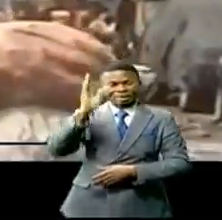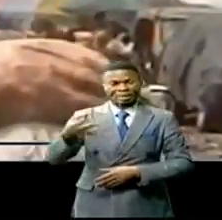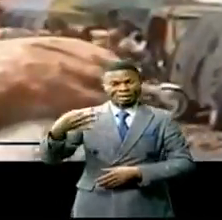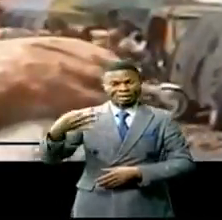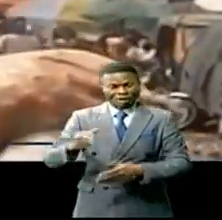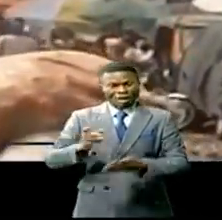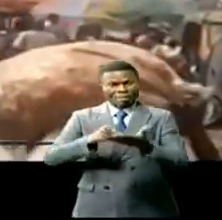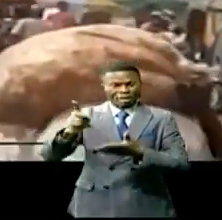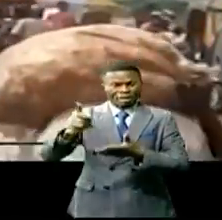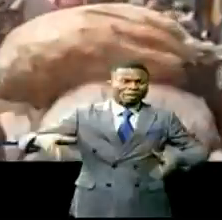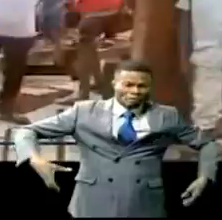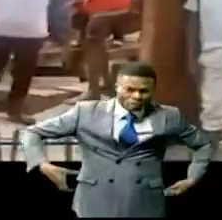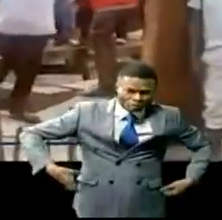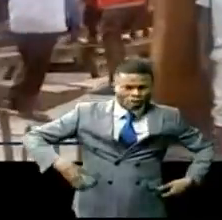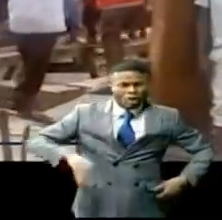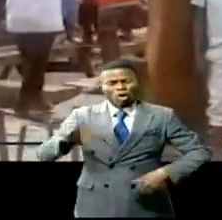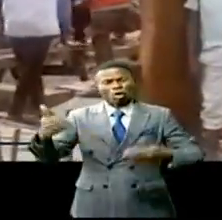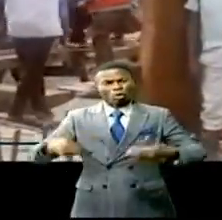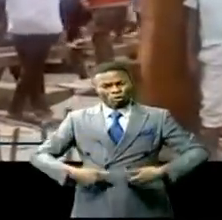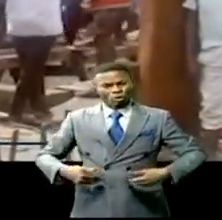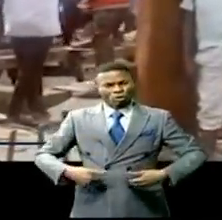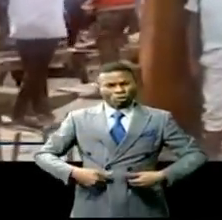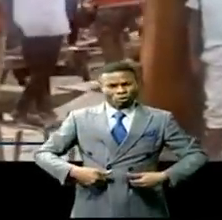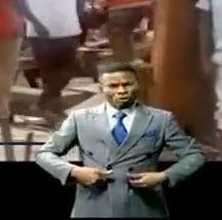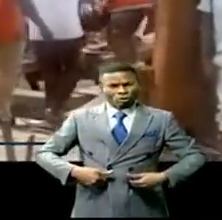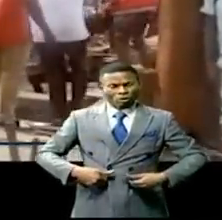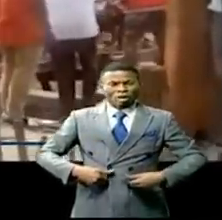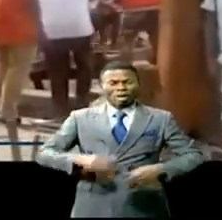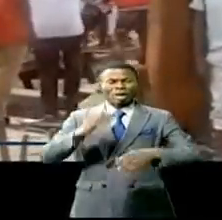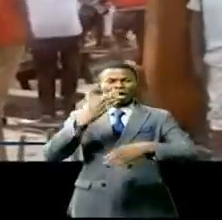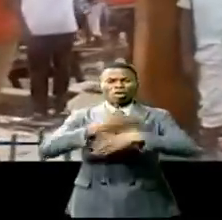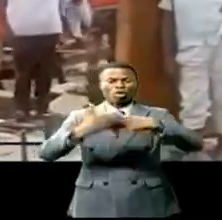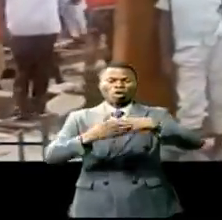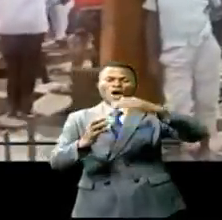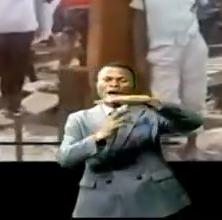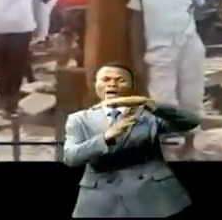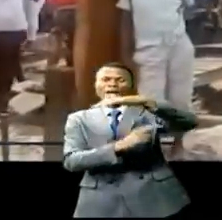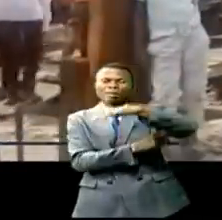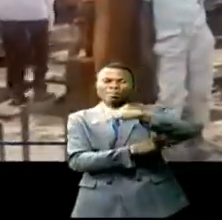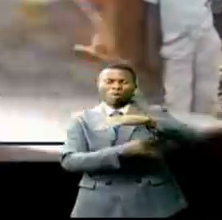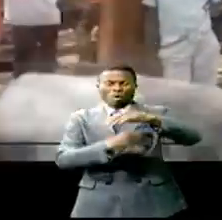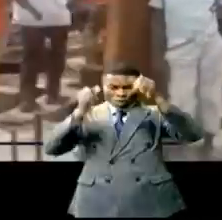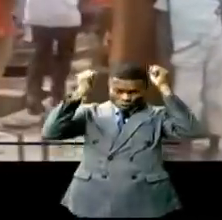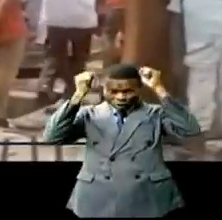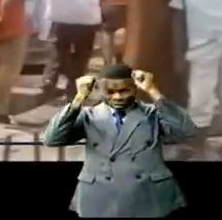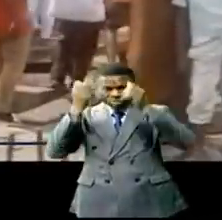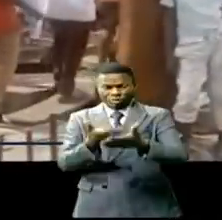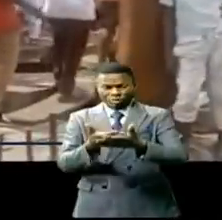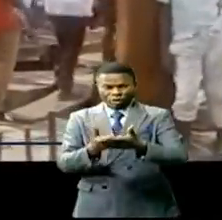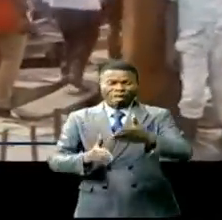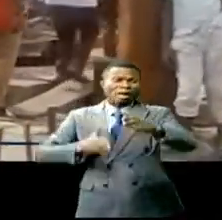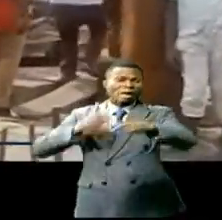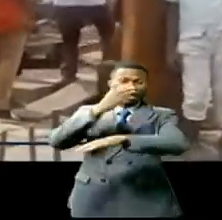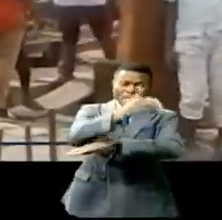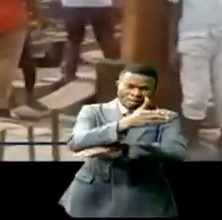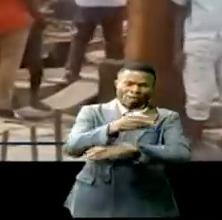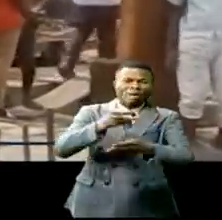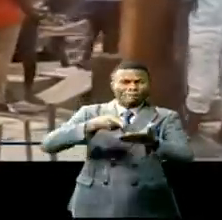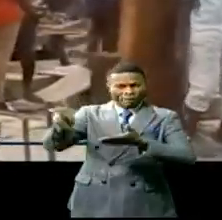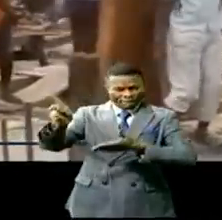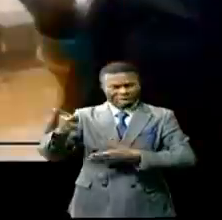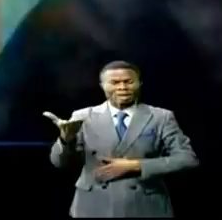de deux jeunes par contre on monte un peu de fortune à l'aide de planches les passages par là est aussi